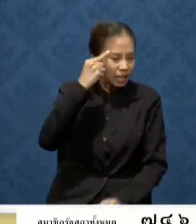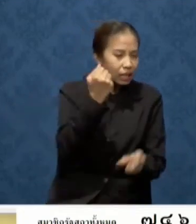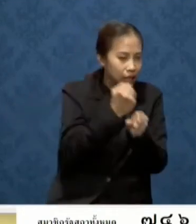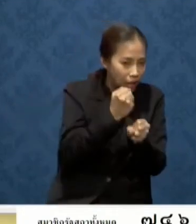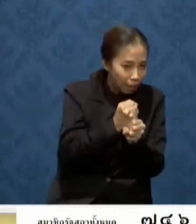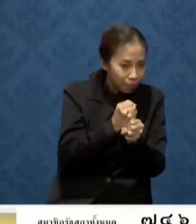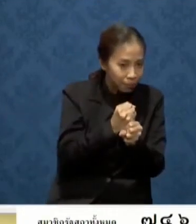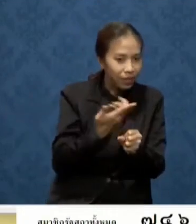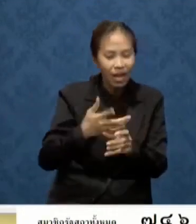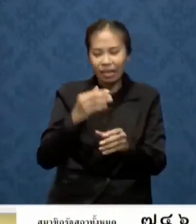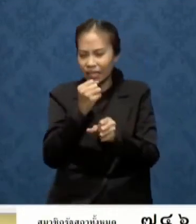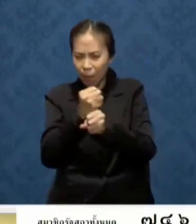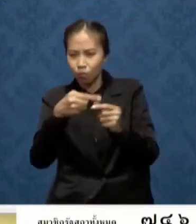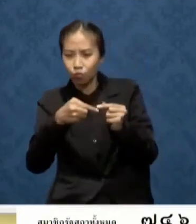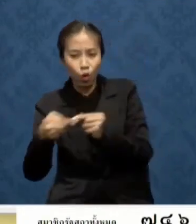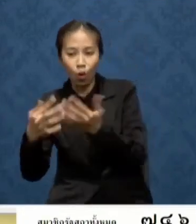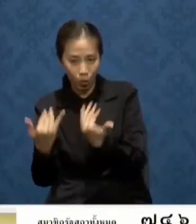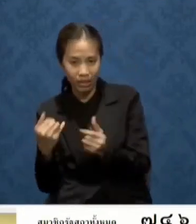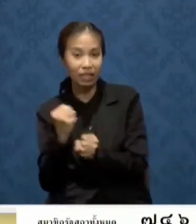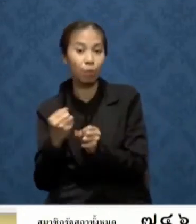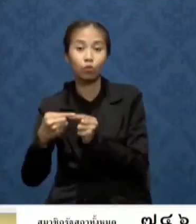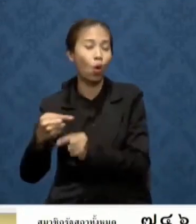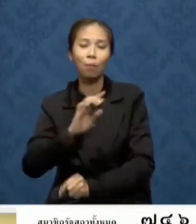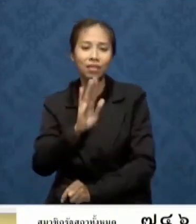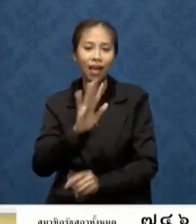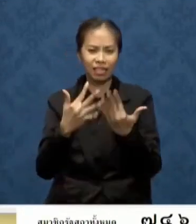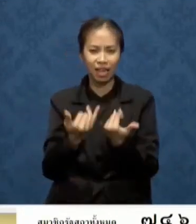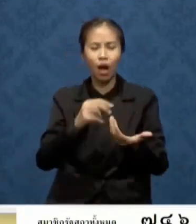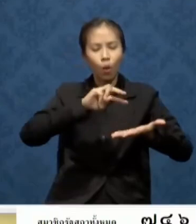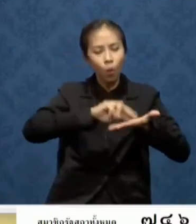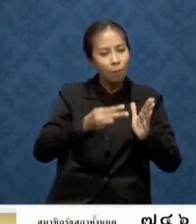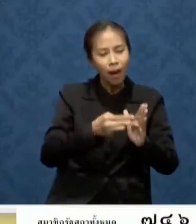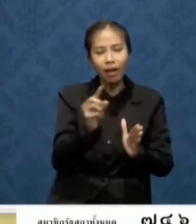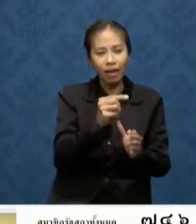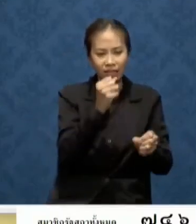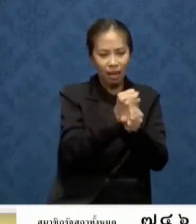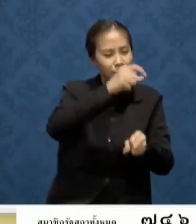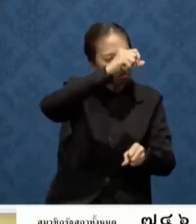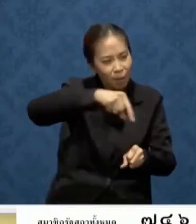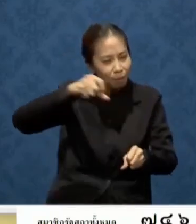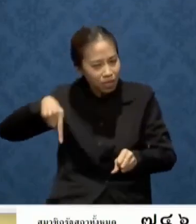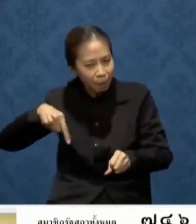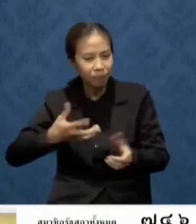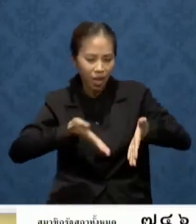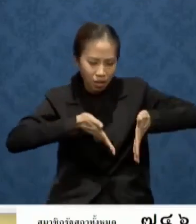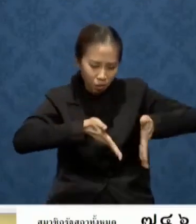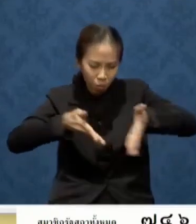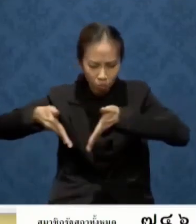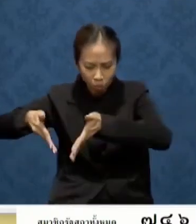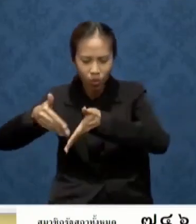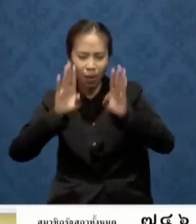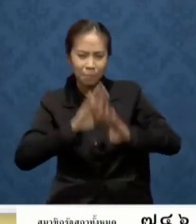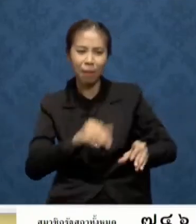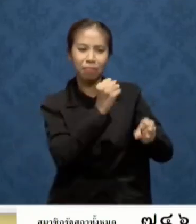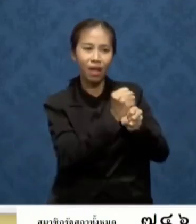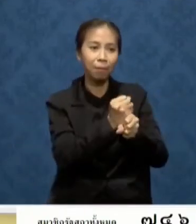อปัญหารักของ MR Map คือความซ้ำซ้อนไม่เลือกรปแบบที่เหมาะสมในแต่ละเส้นทาง คือ